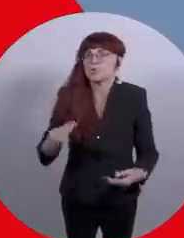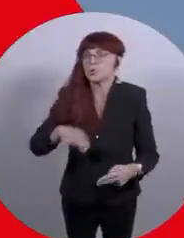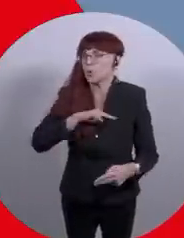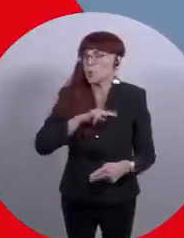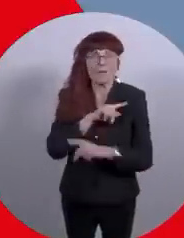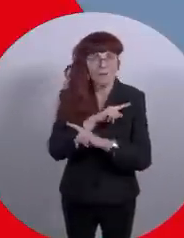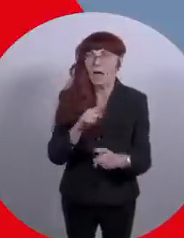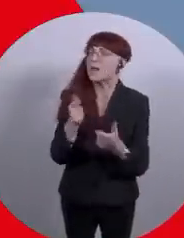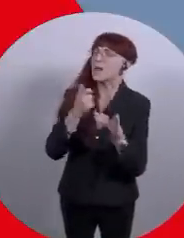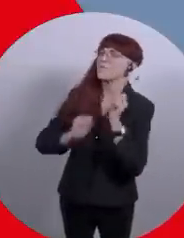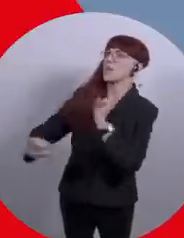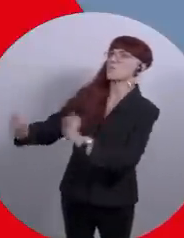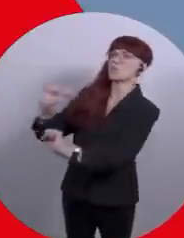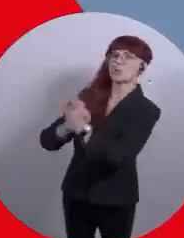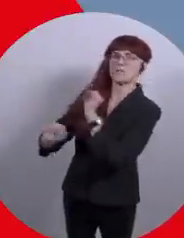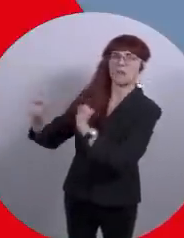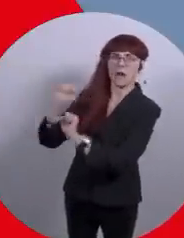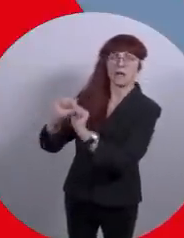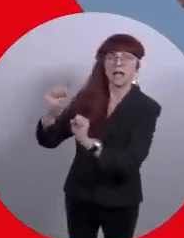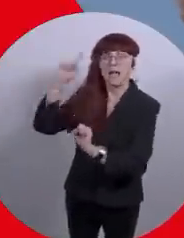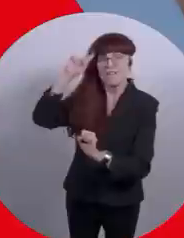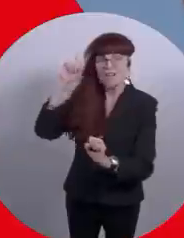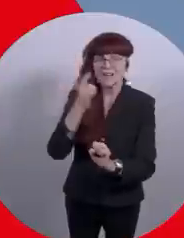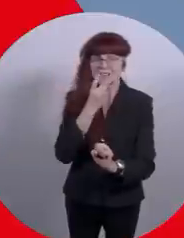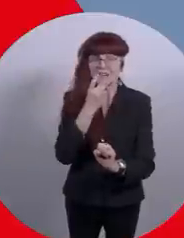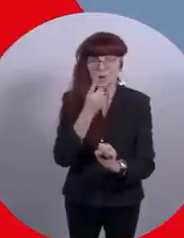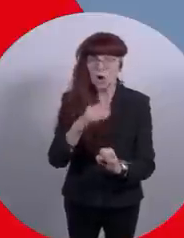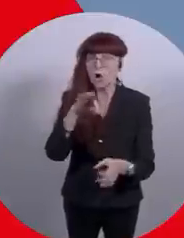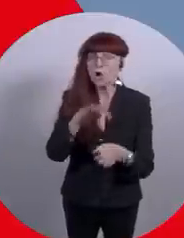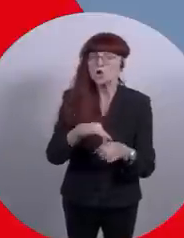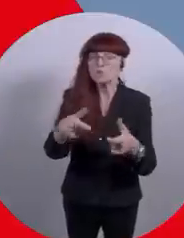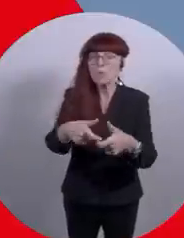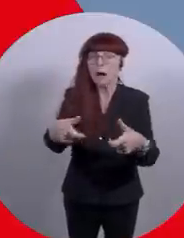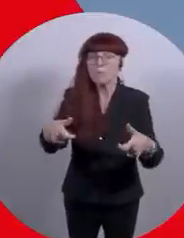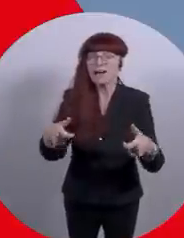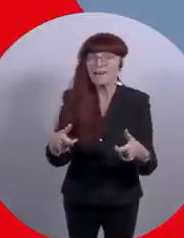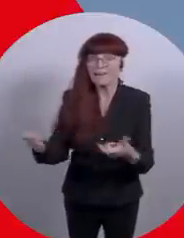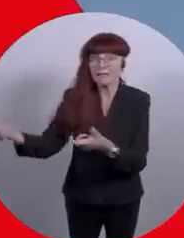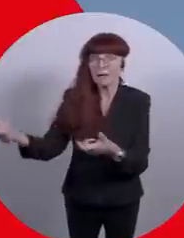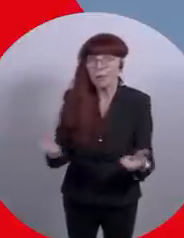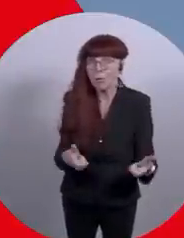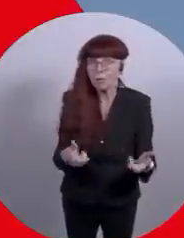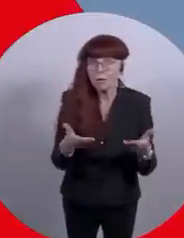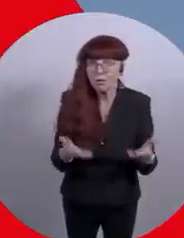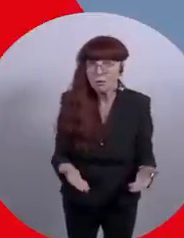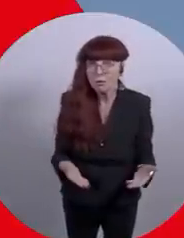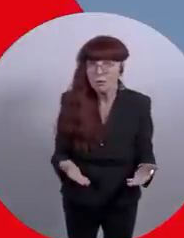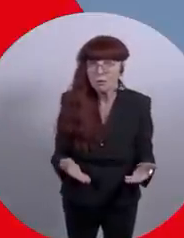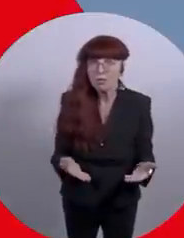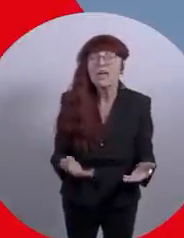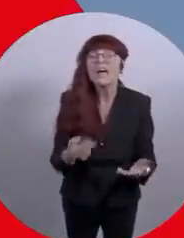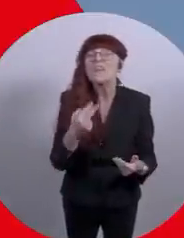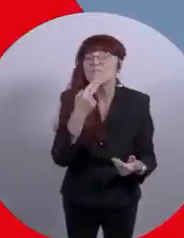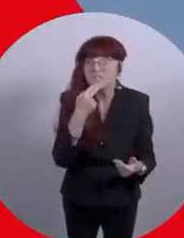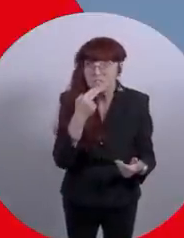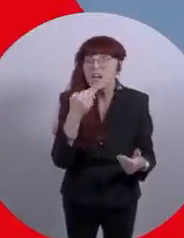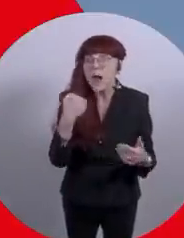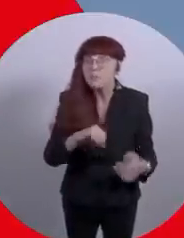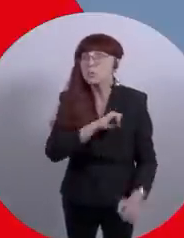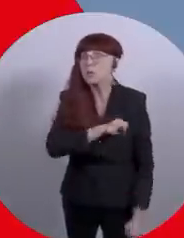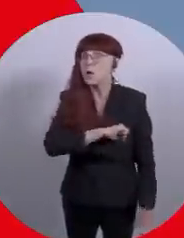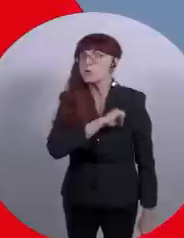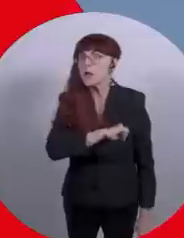mehr müssen weil wir wissen ganz genau wenn die Sparpakete kommen liebe Genossinnen und gewusst auf welchen Rücken auf